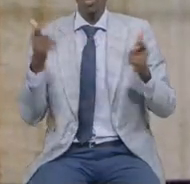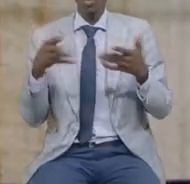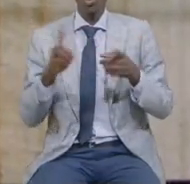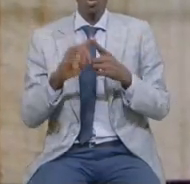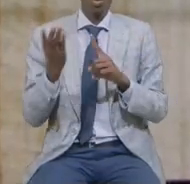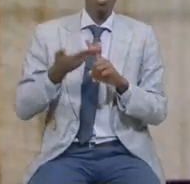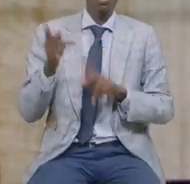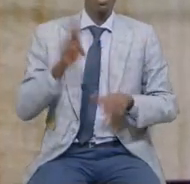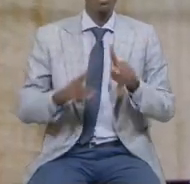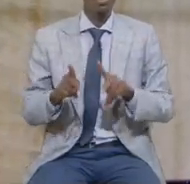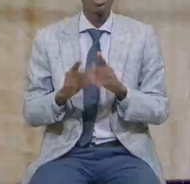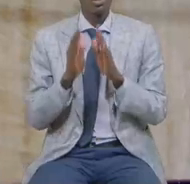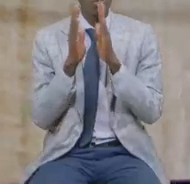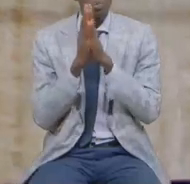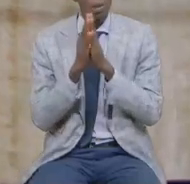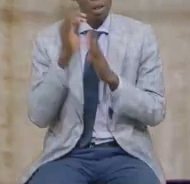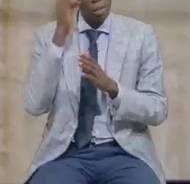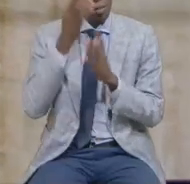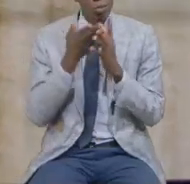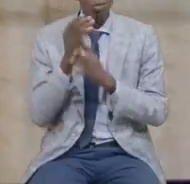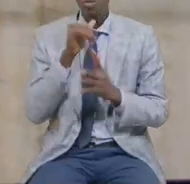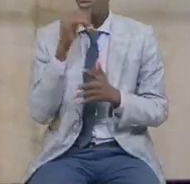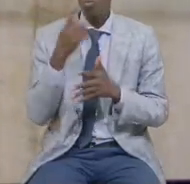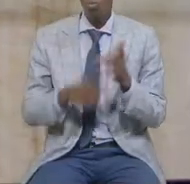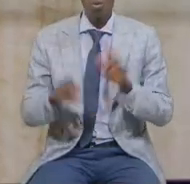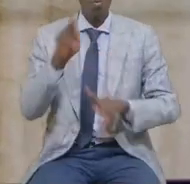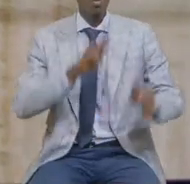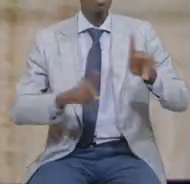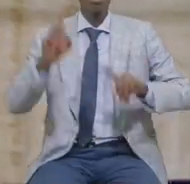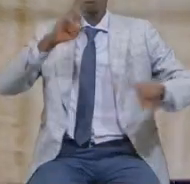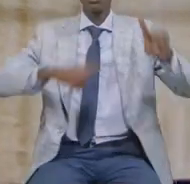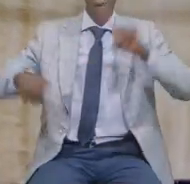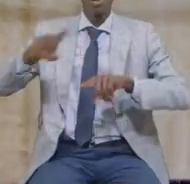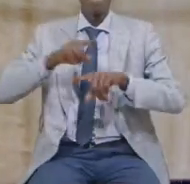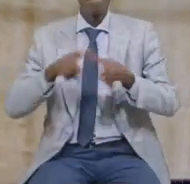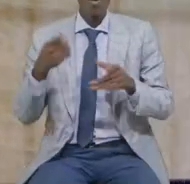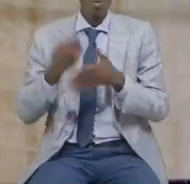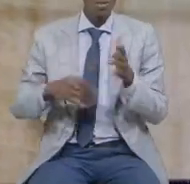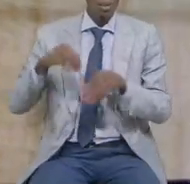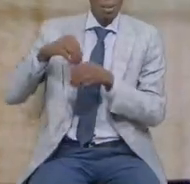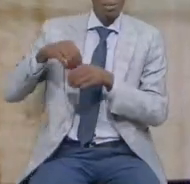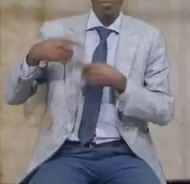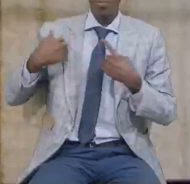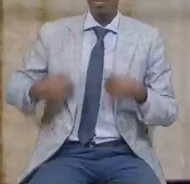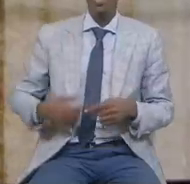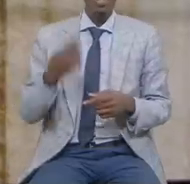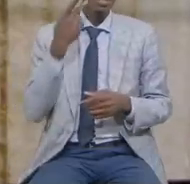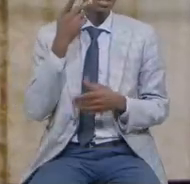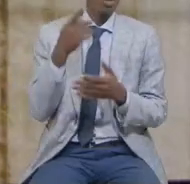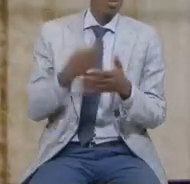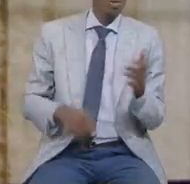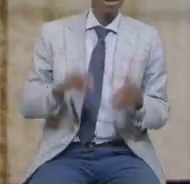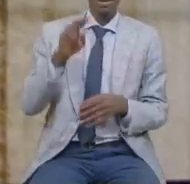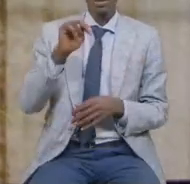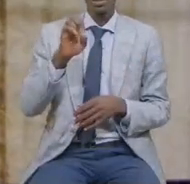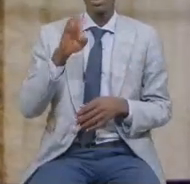penser. Ce n'est pas ce que les gens ont dit, ce qui est dans leur cœur. L'idolâtrie dans le cœur de Nebuchadnezzar, depuis